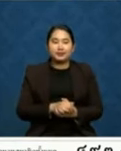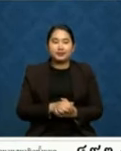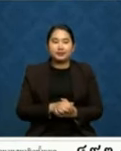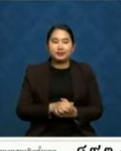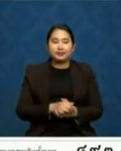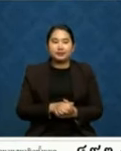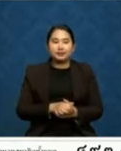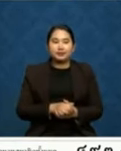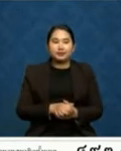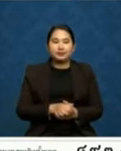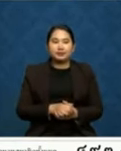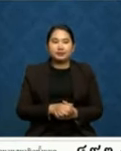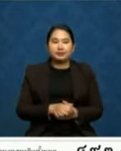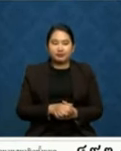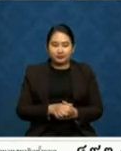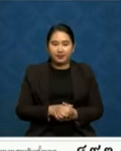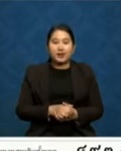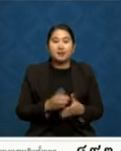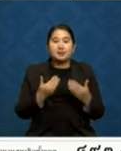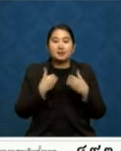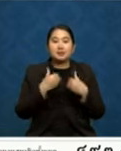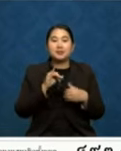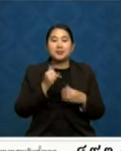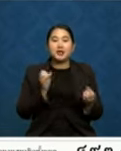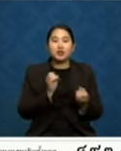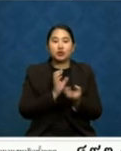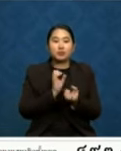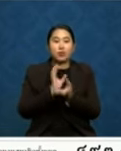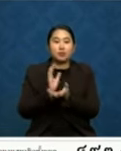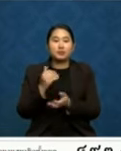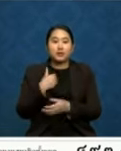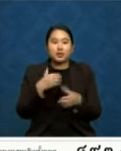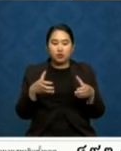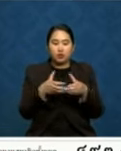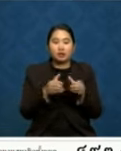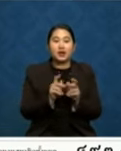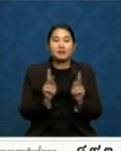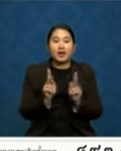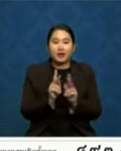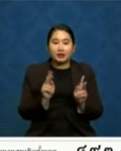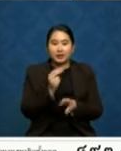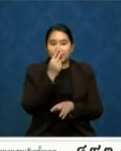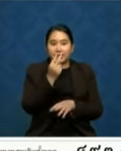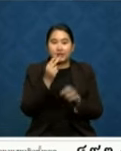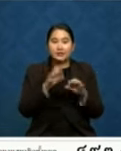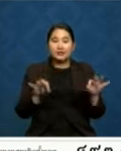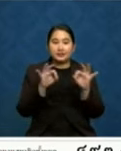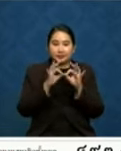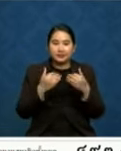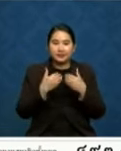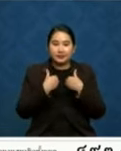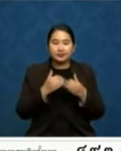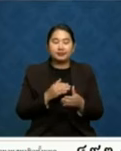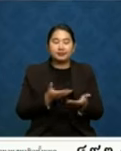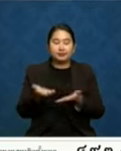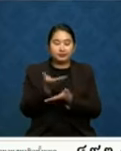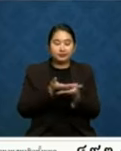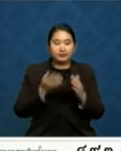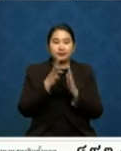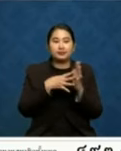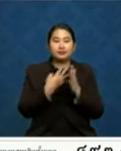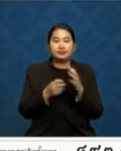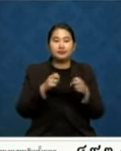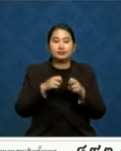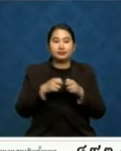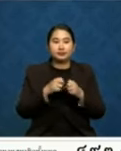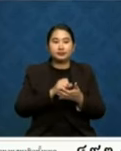ก็มีผลกระทบในหลายเรื่องนะครับทางกรรมาธิการเองต้องได้เห็นความสำคัญตรงนี้ได้พิจารณาแนวทางแก้ไขปัญ